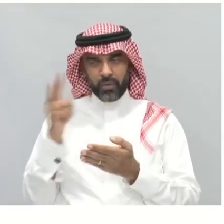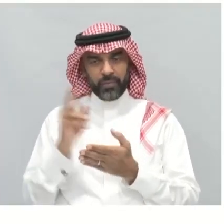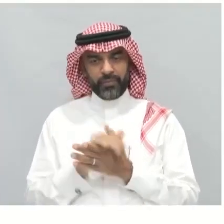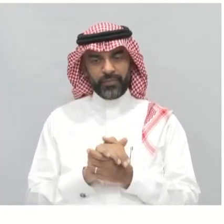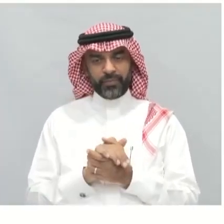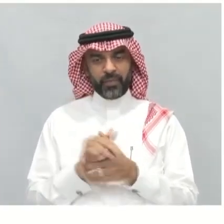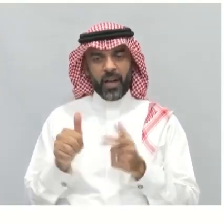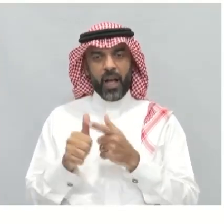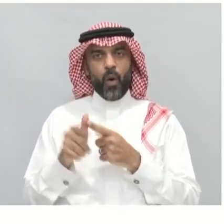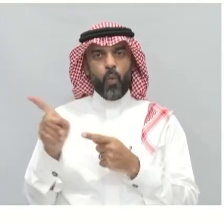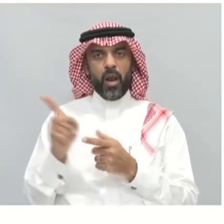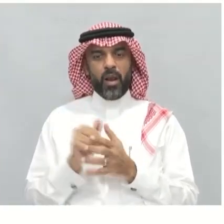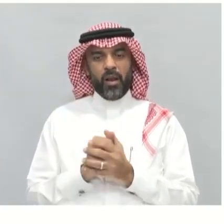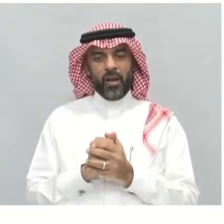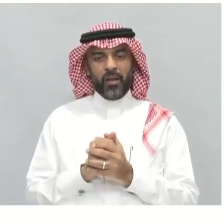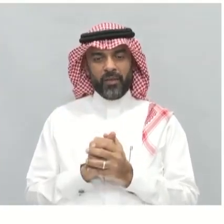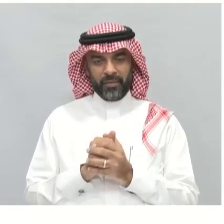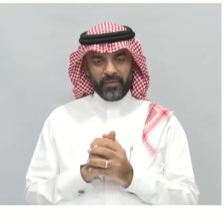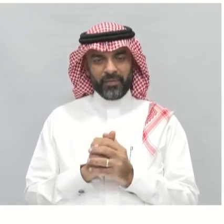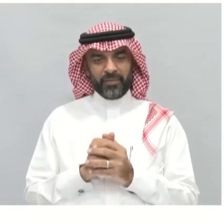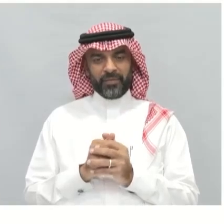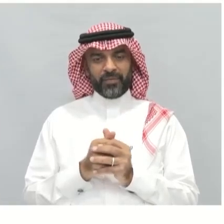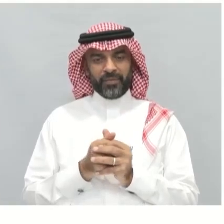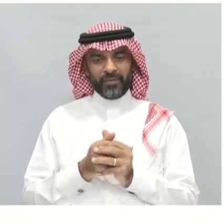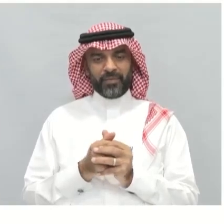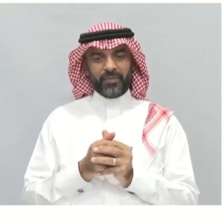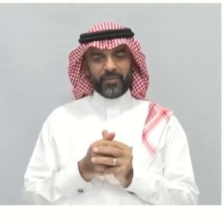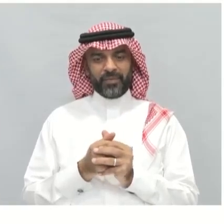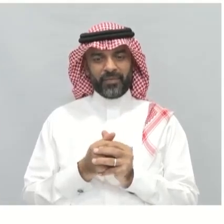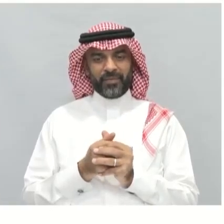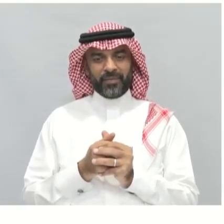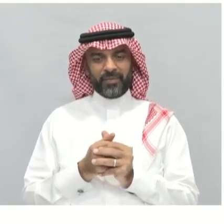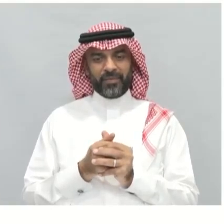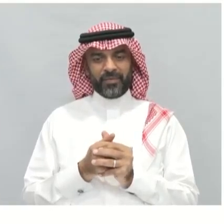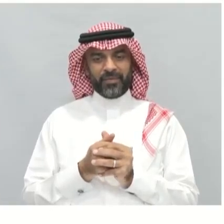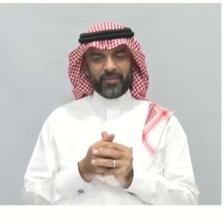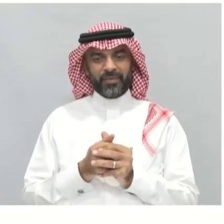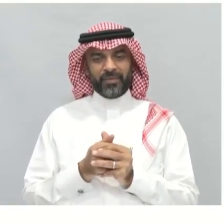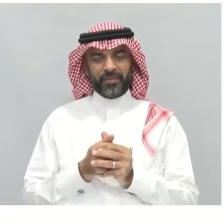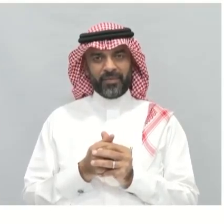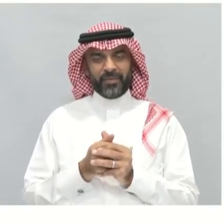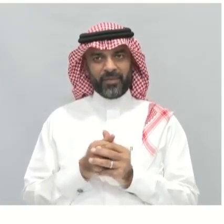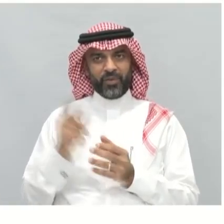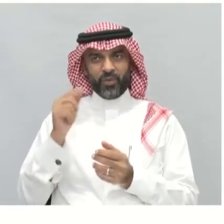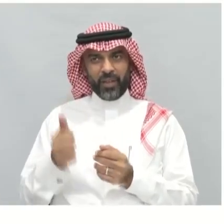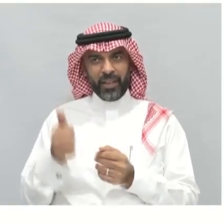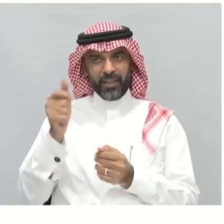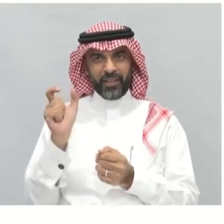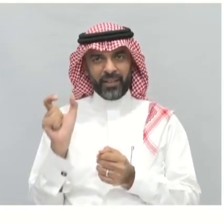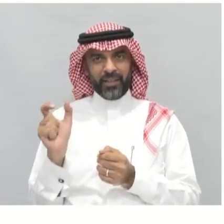الجمله الاولى تقول انتقى موسى الحلوى الاشهار لاحظ ان هذه